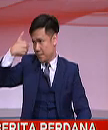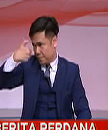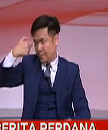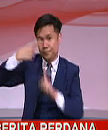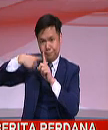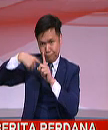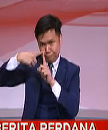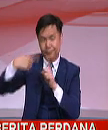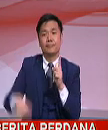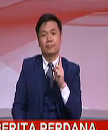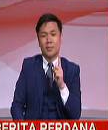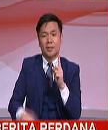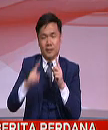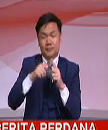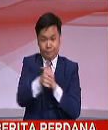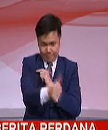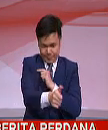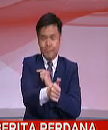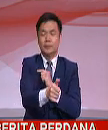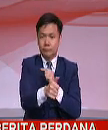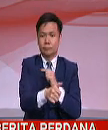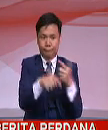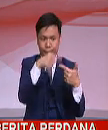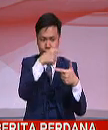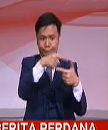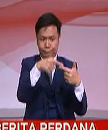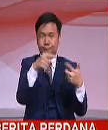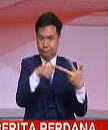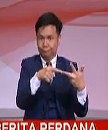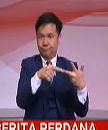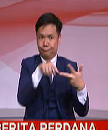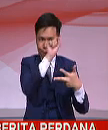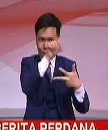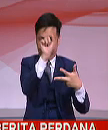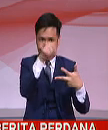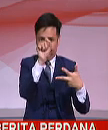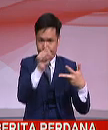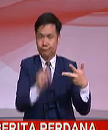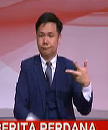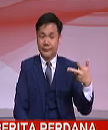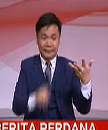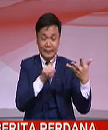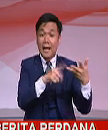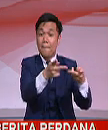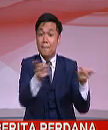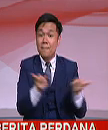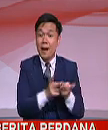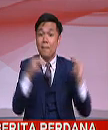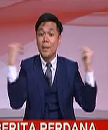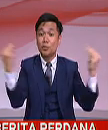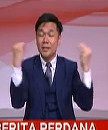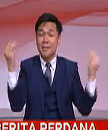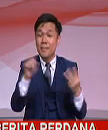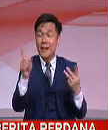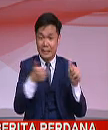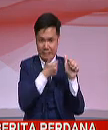semua-semualah akan scan apa semua. Semua benda tu kita akan ikut, dan tempat yang kita orang nak buat majlis tu pun mereka mengikut SOP,